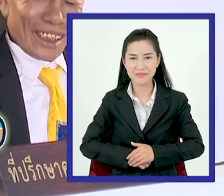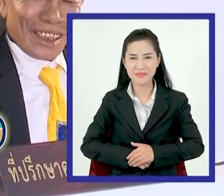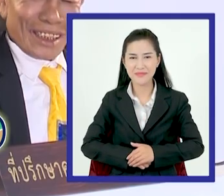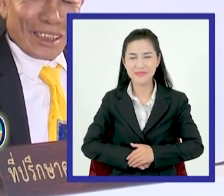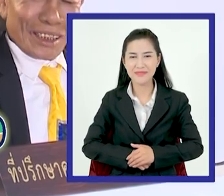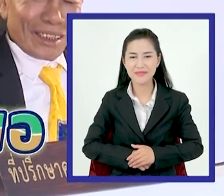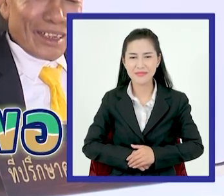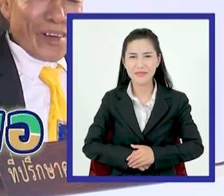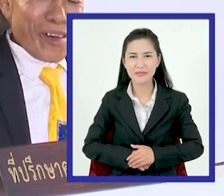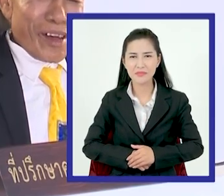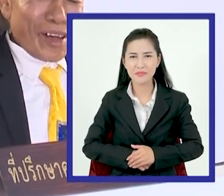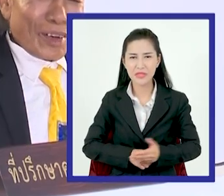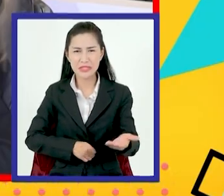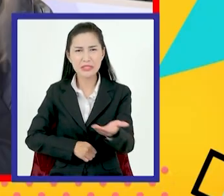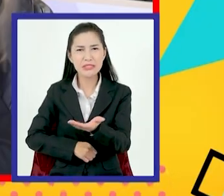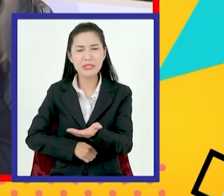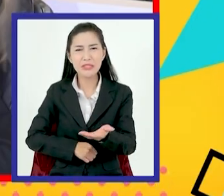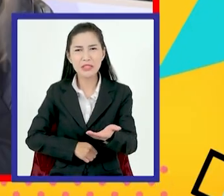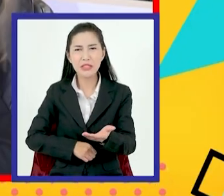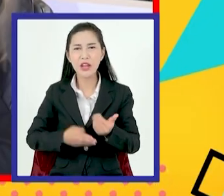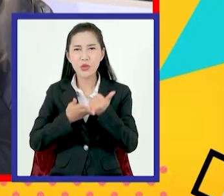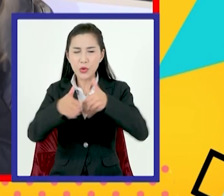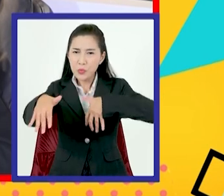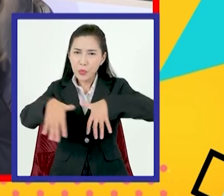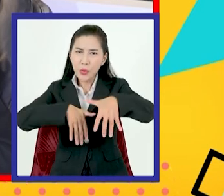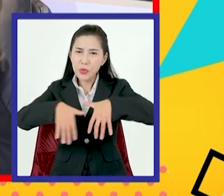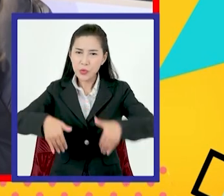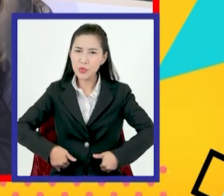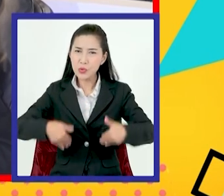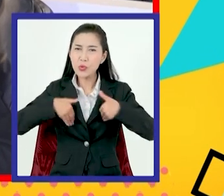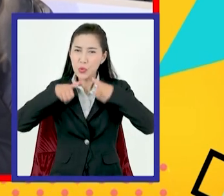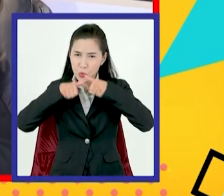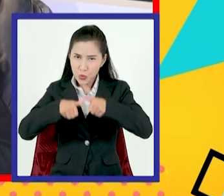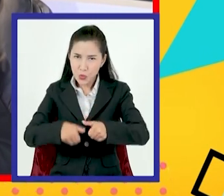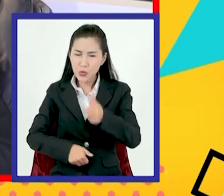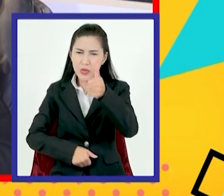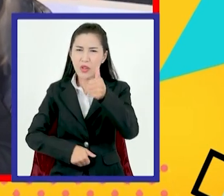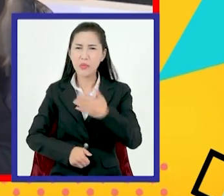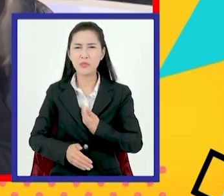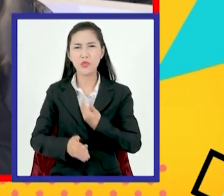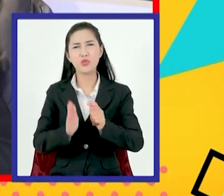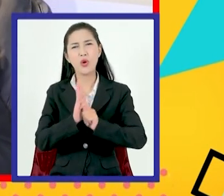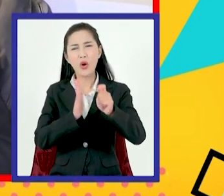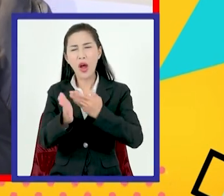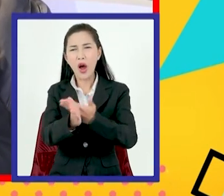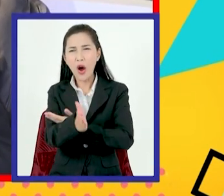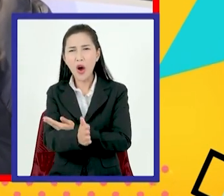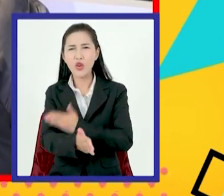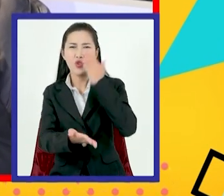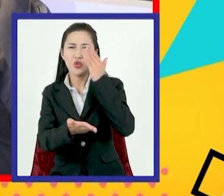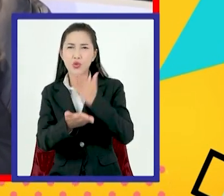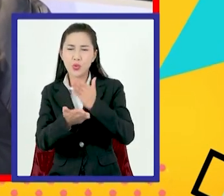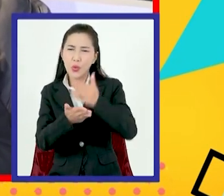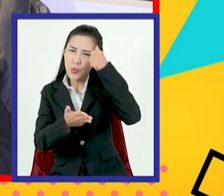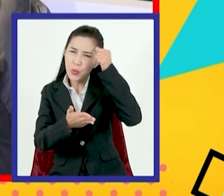ราะฉะนั้นสิ่งเหล่านี้แหละฮะที่จะทำให้ประชาชนอยู่รอดได้ไม่ใช่ว่าออกงวดหนึ่งแล้วหายไป15วันแล้วก็หมออีกงวดหนึ่งเข